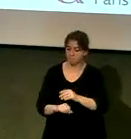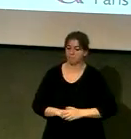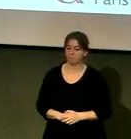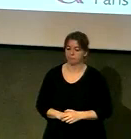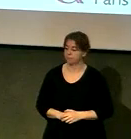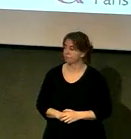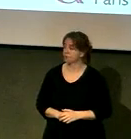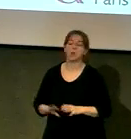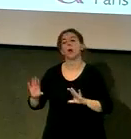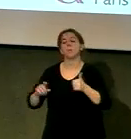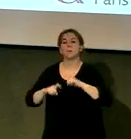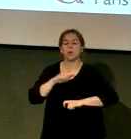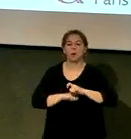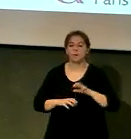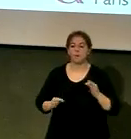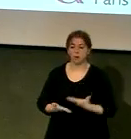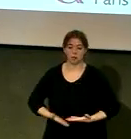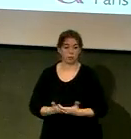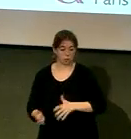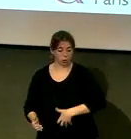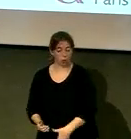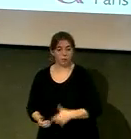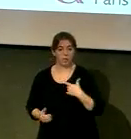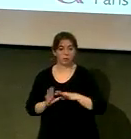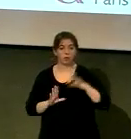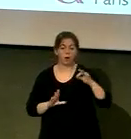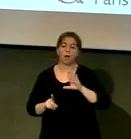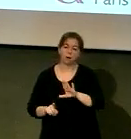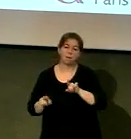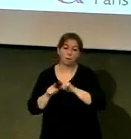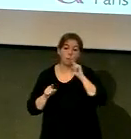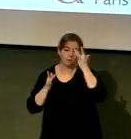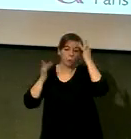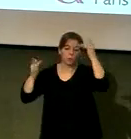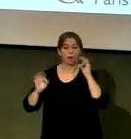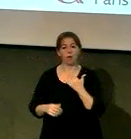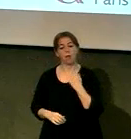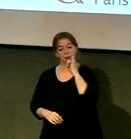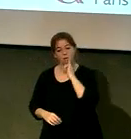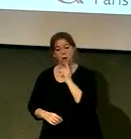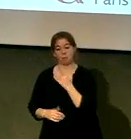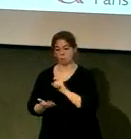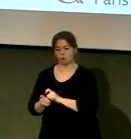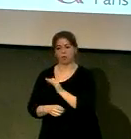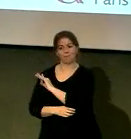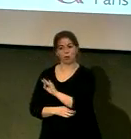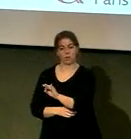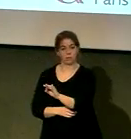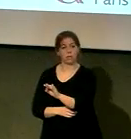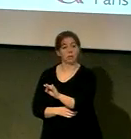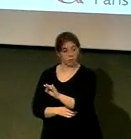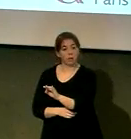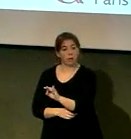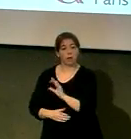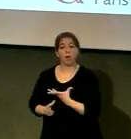de la grossesse. C'est la petite touche interculturelle parce que la femme française, elle a le droit d'avorter. Donc, elle